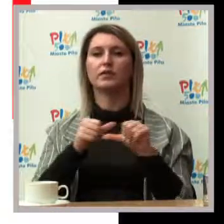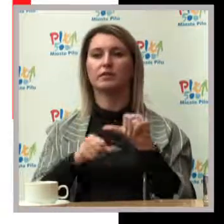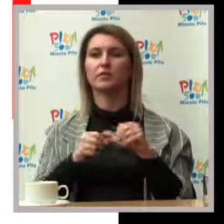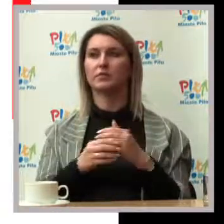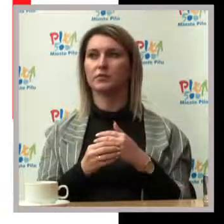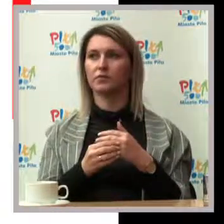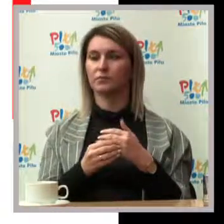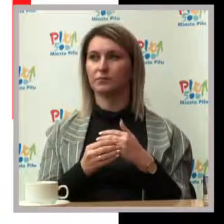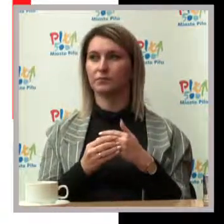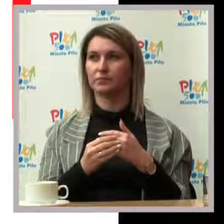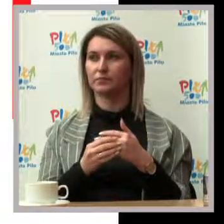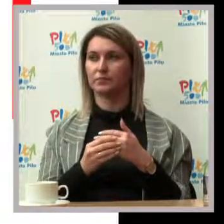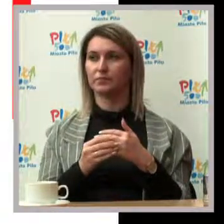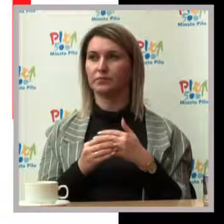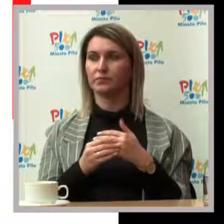Nadwyżki w latach